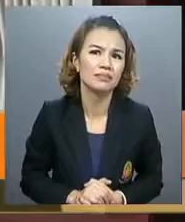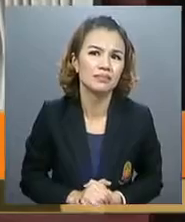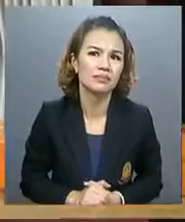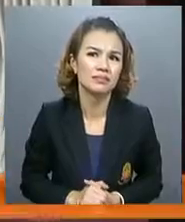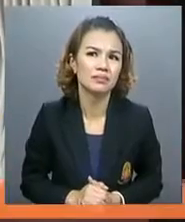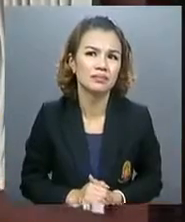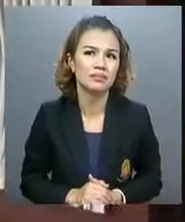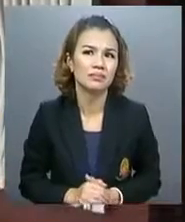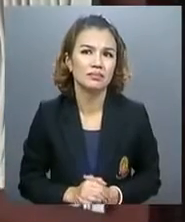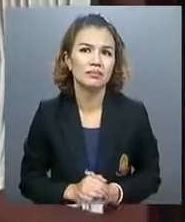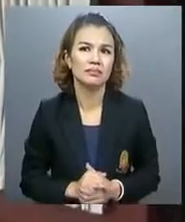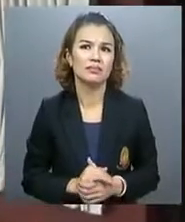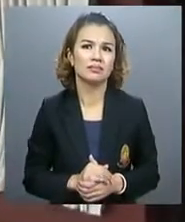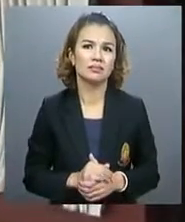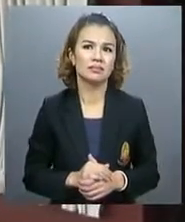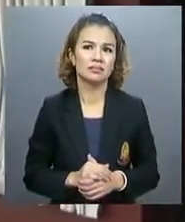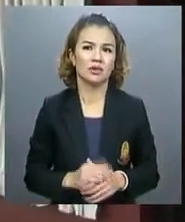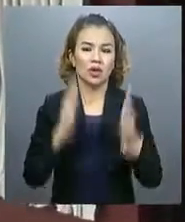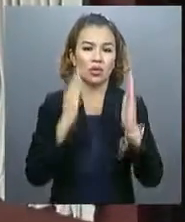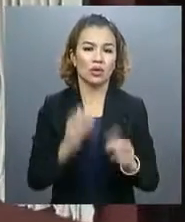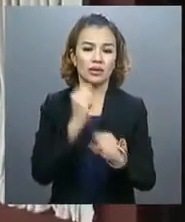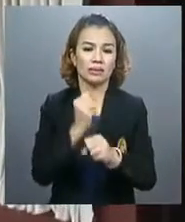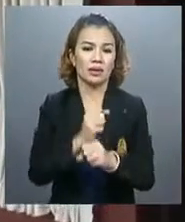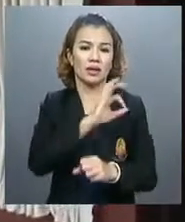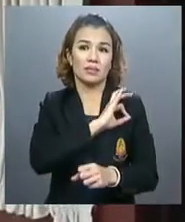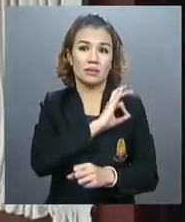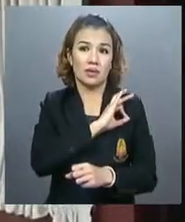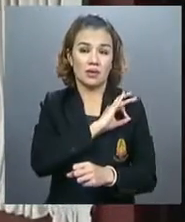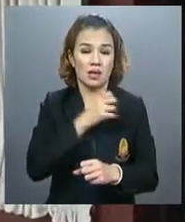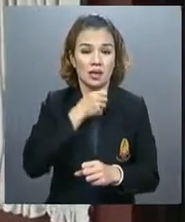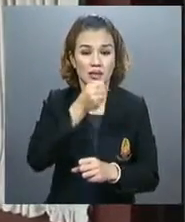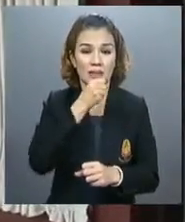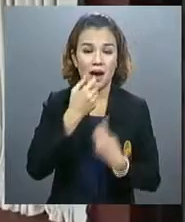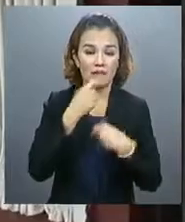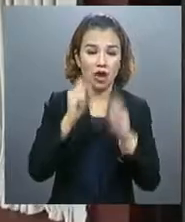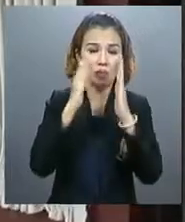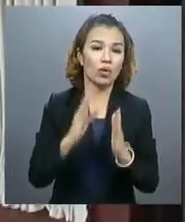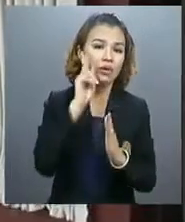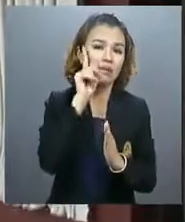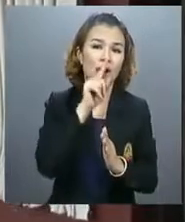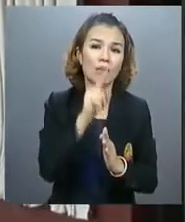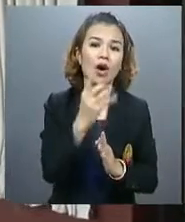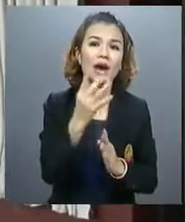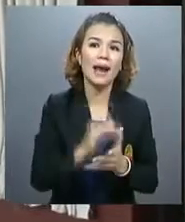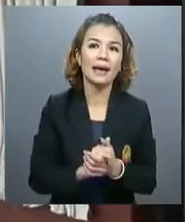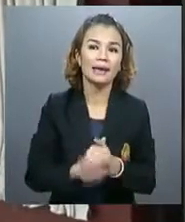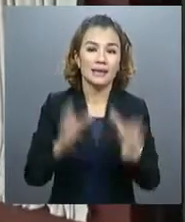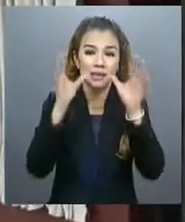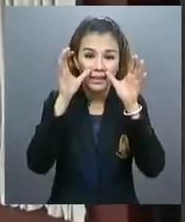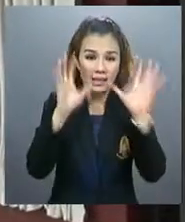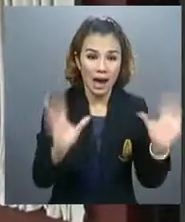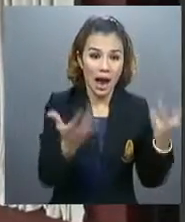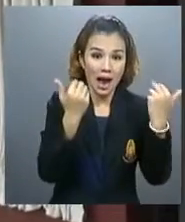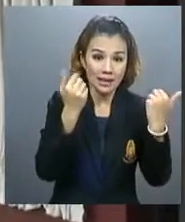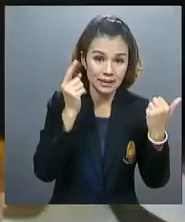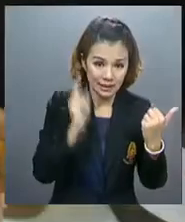กฤษไว้ล่วงหน้าซึ่งอาสาสมัครดังกล่าวได้ให้สัมภาษณ์กับสื่อมวลชนไว้ว่ายืนยันว่าเสือหายจริงไปเมื่อวันที่19มิ